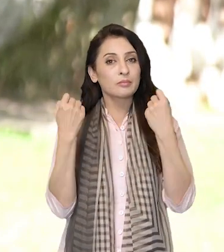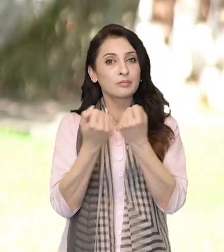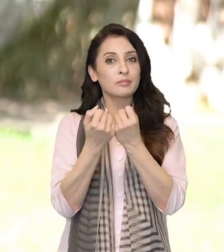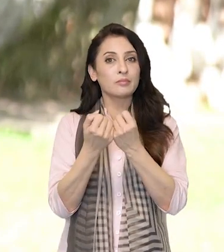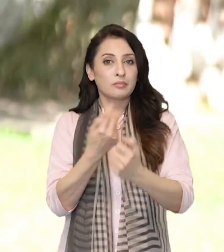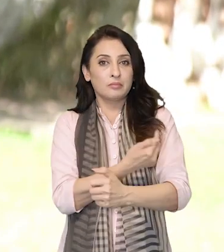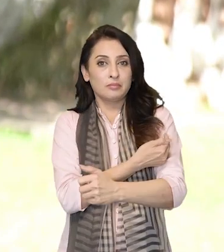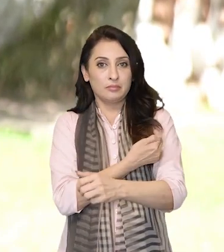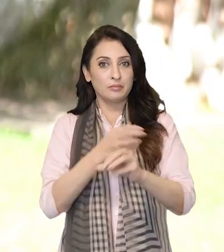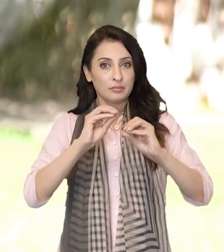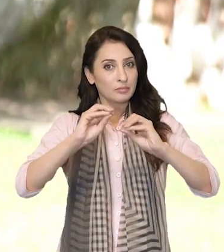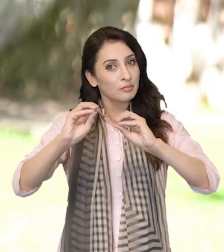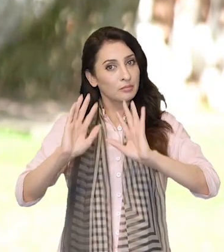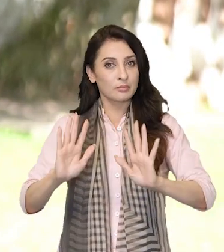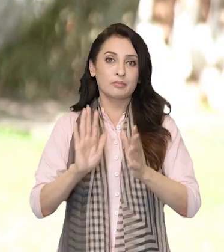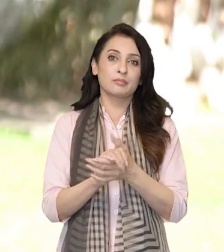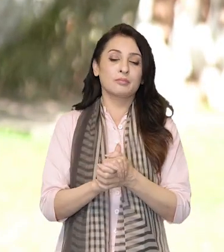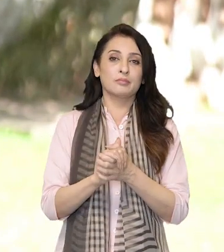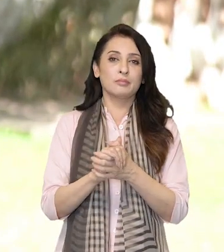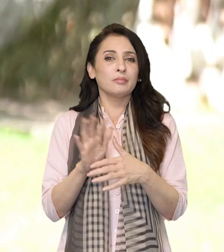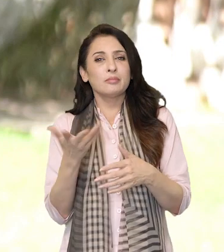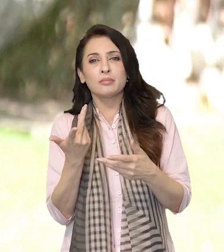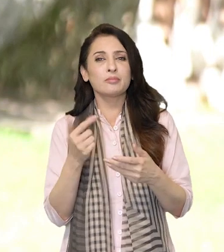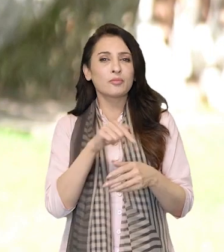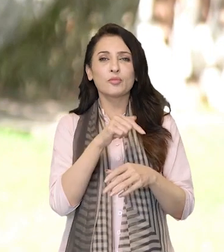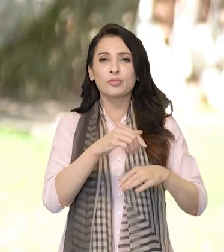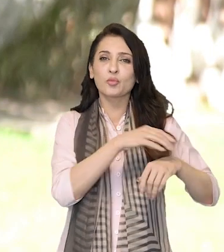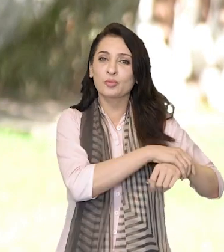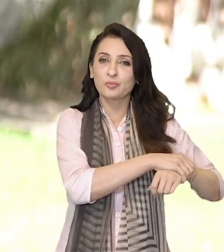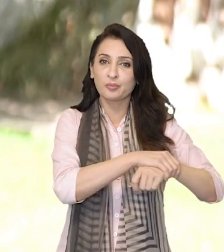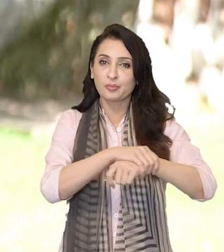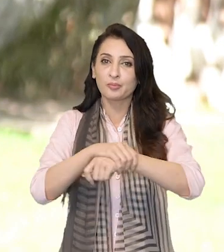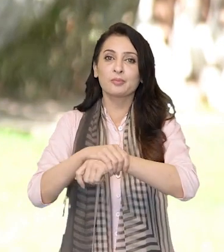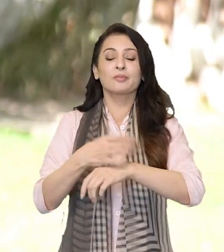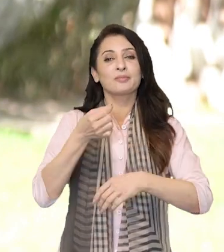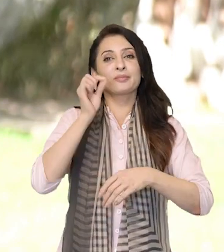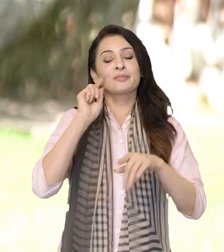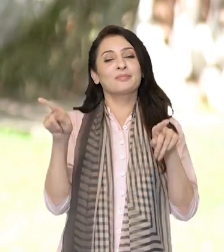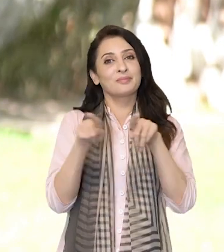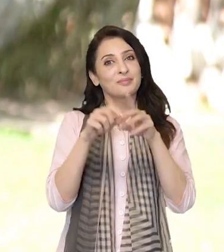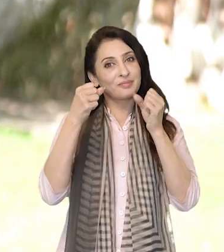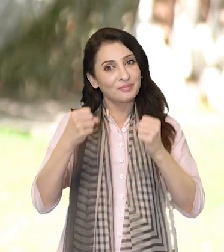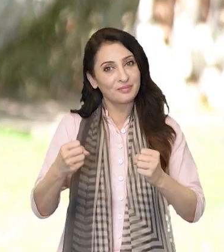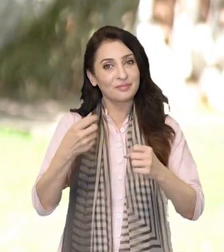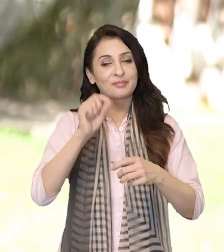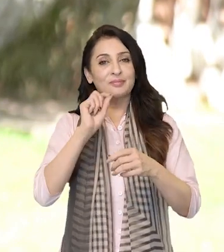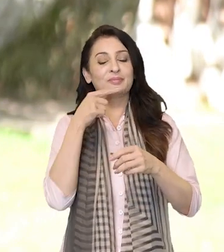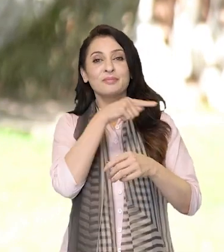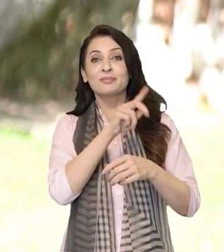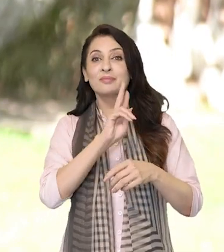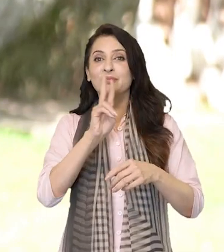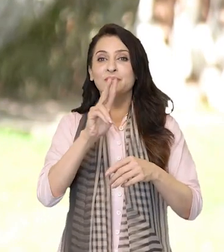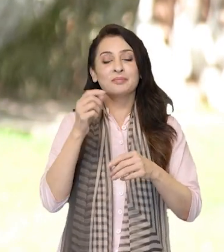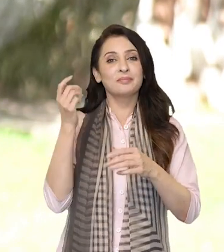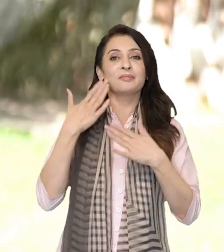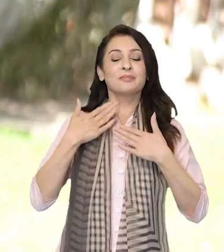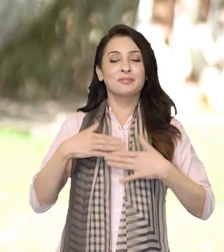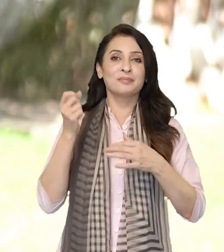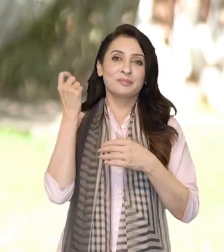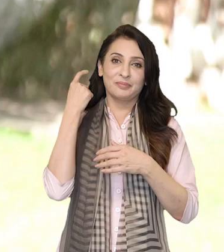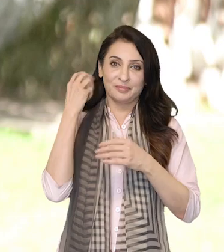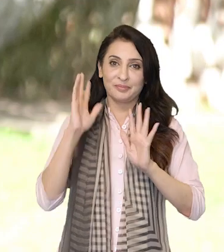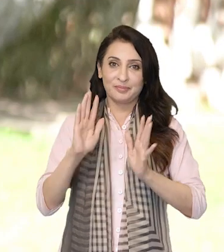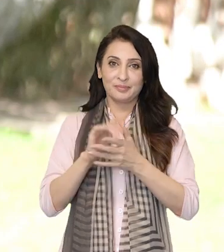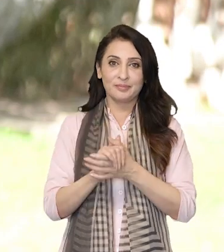उनको मेडिकल ट्रीटमेंट्स चाहिए होती हैं, उनको बेसिकली चाहिए होता है कि कोई आके उनका हाथ पकड़ के उनके साथ चाय पिए, उनकी